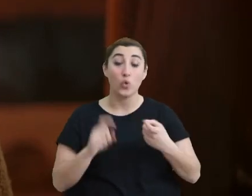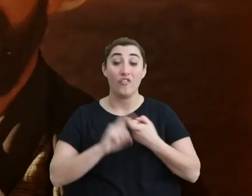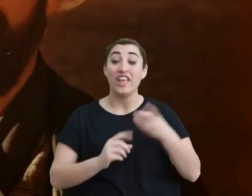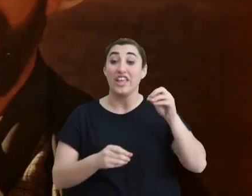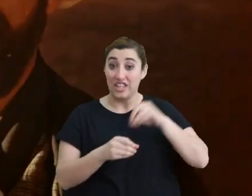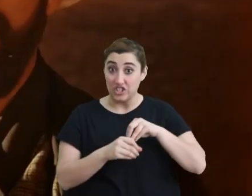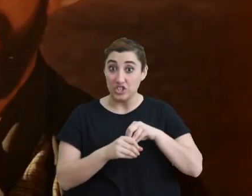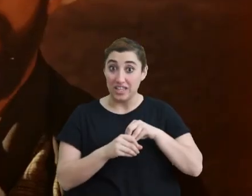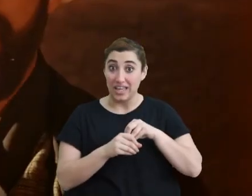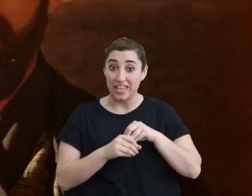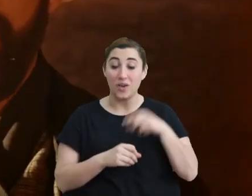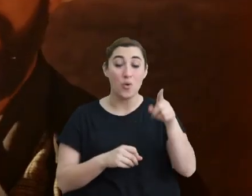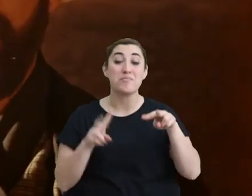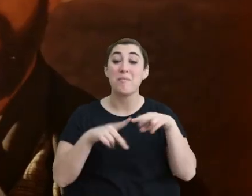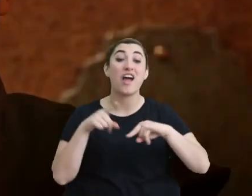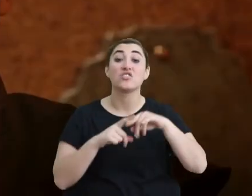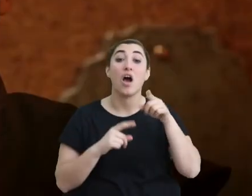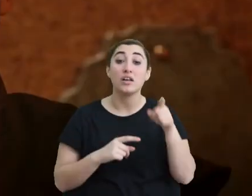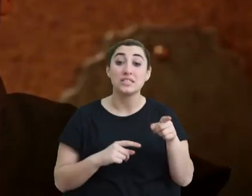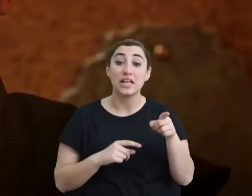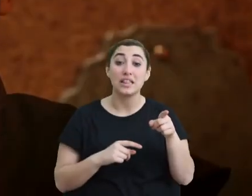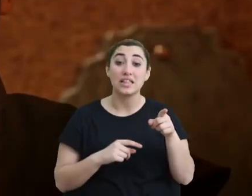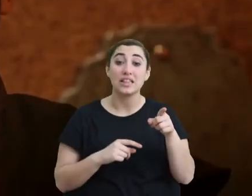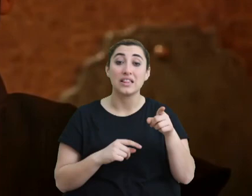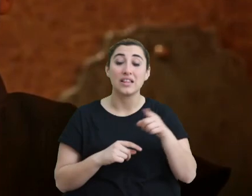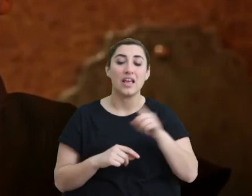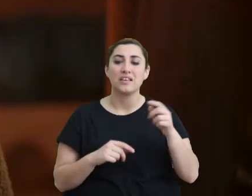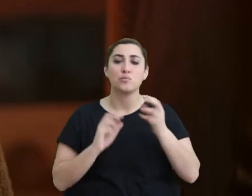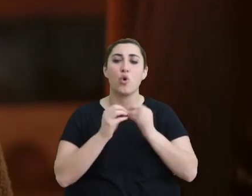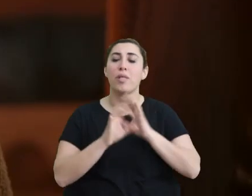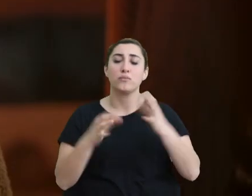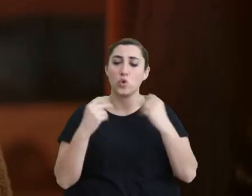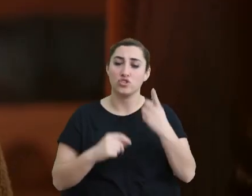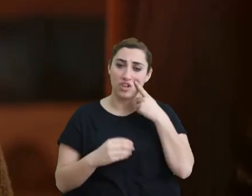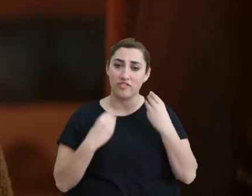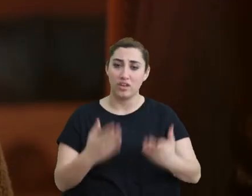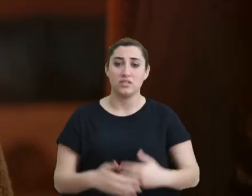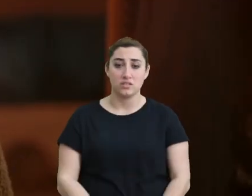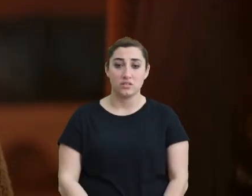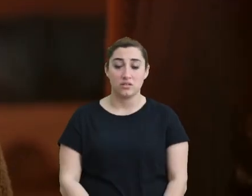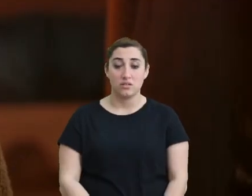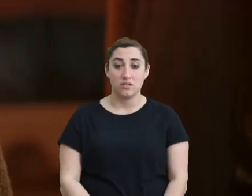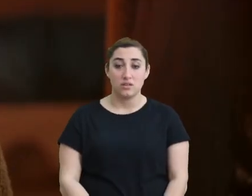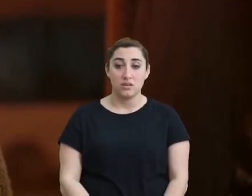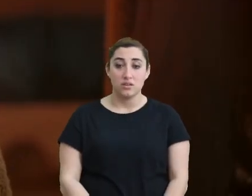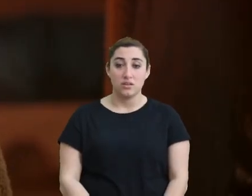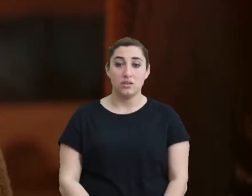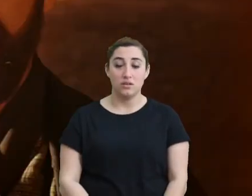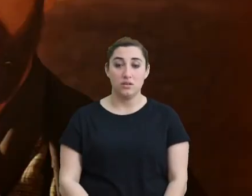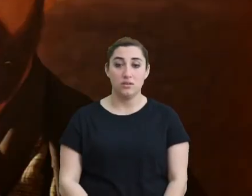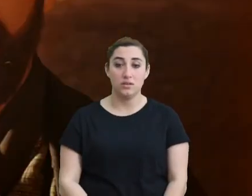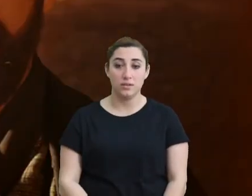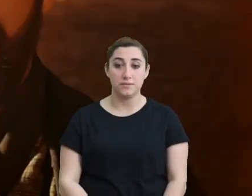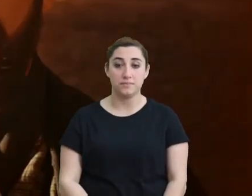dahi zanlı Minberci Hasan'ın akil bali olduğuna şehadet ederiz. Minberci Yunus'un karşısında oturmuş